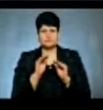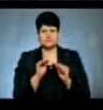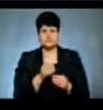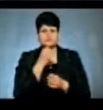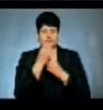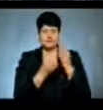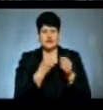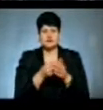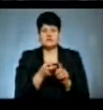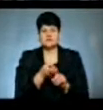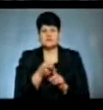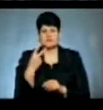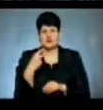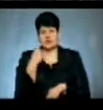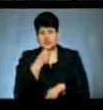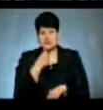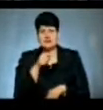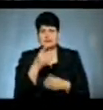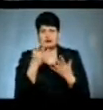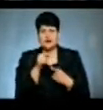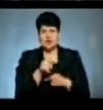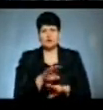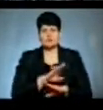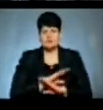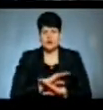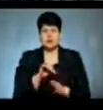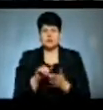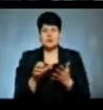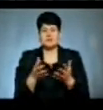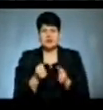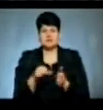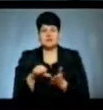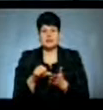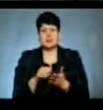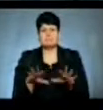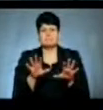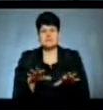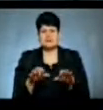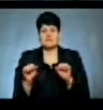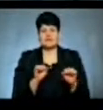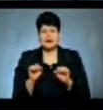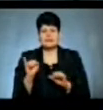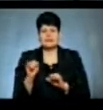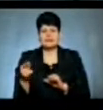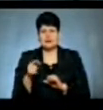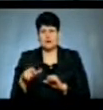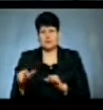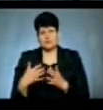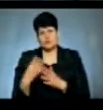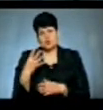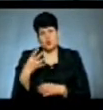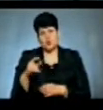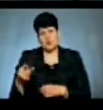20-ї річниці з дня його смерті. Участь у заході взяли представники місцевої влади і тернополяни, загалом близько 40